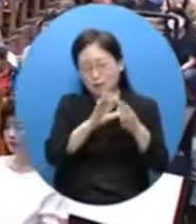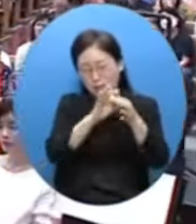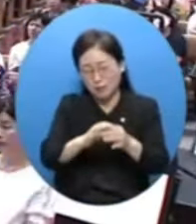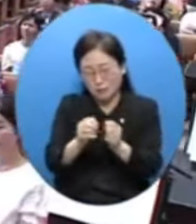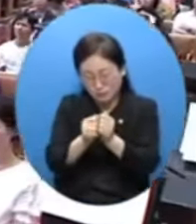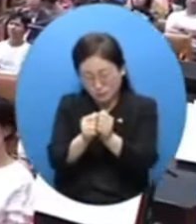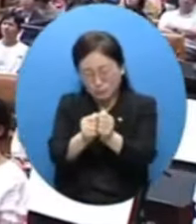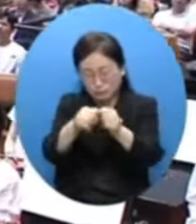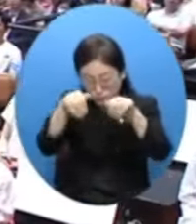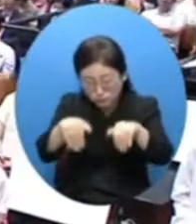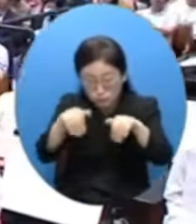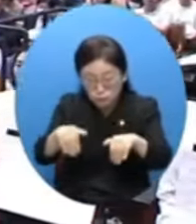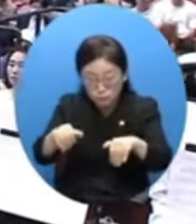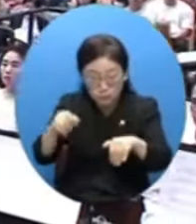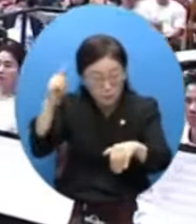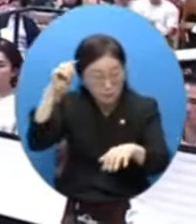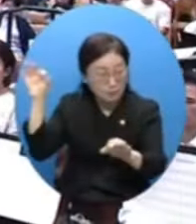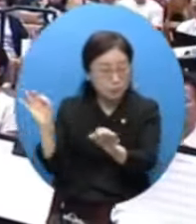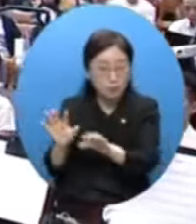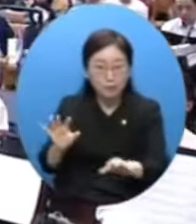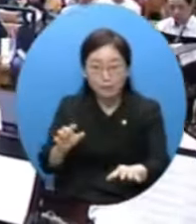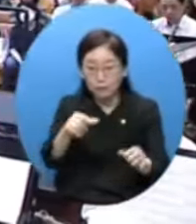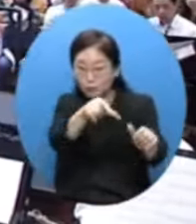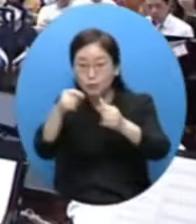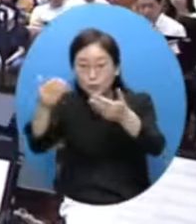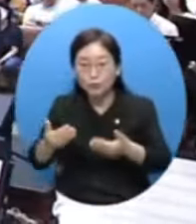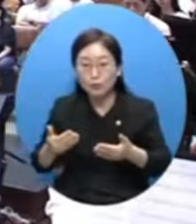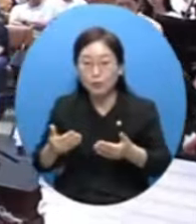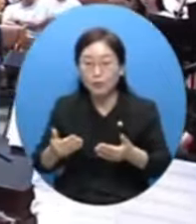속에서 갑자기 하나님께서 저들을 구원시리즈